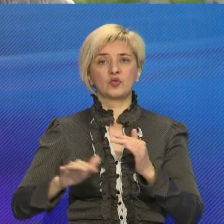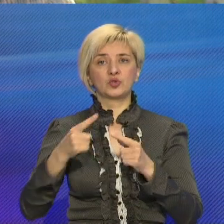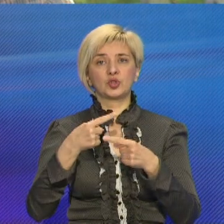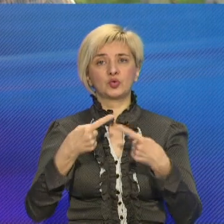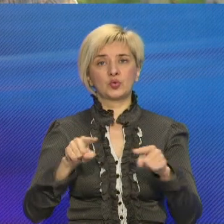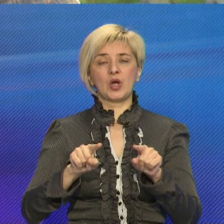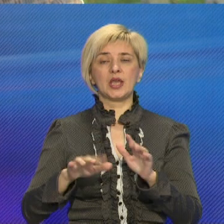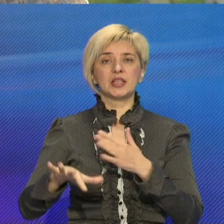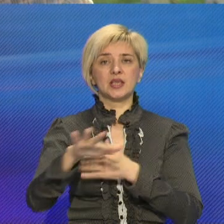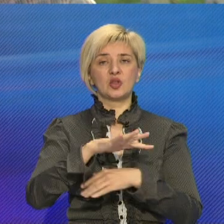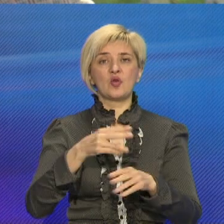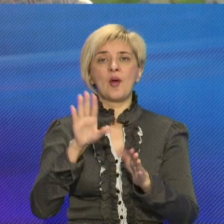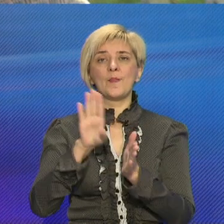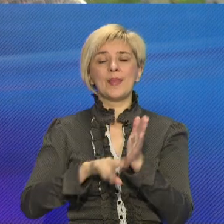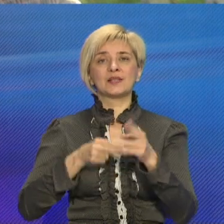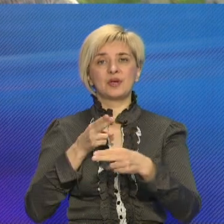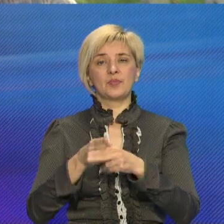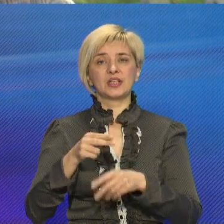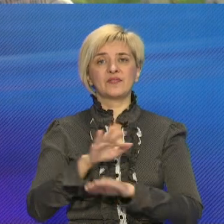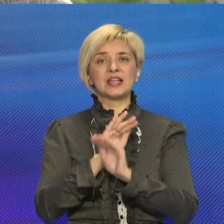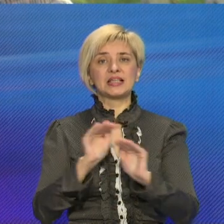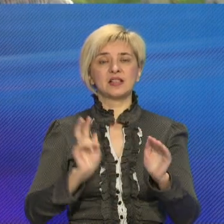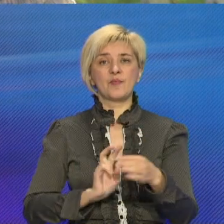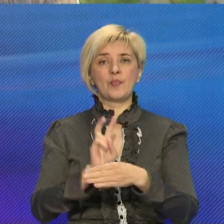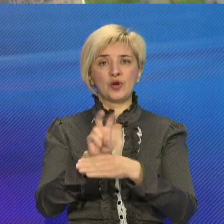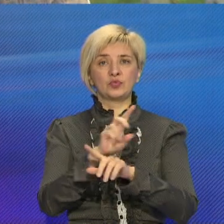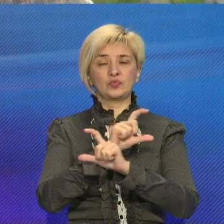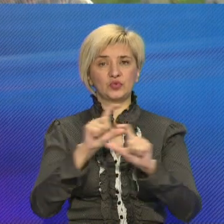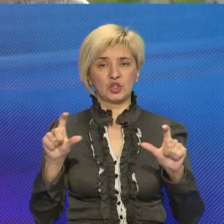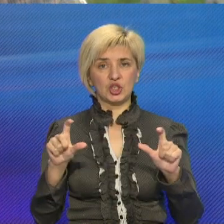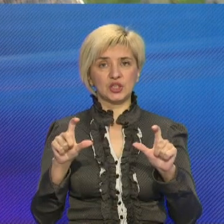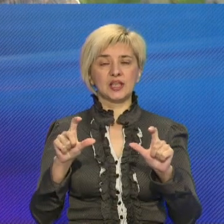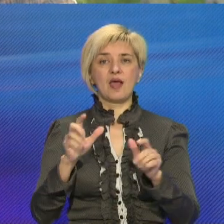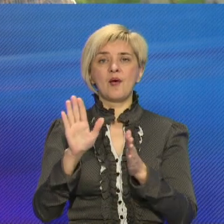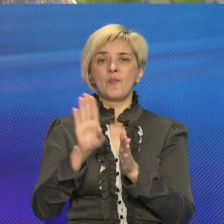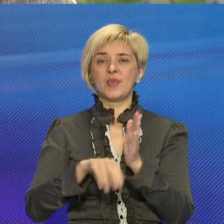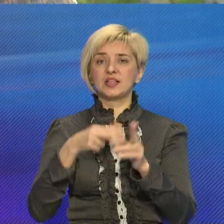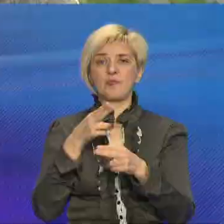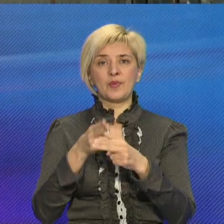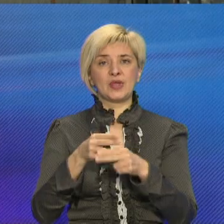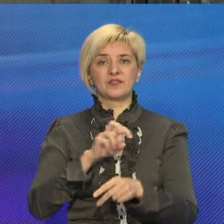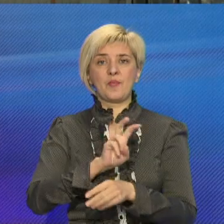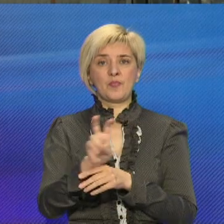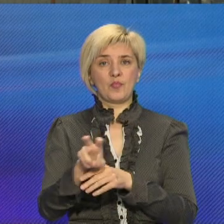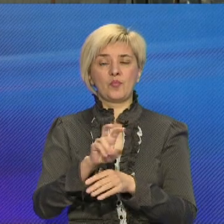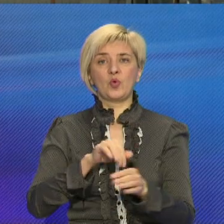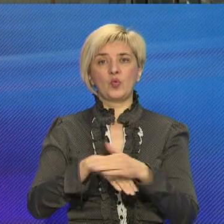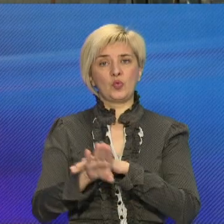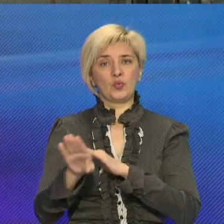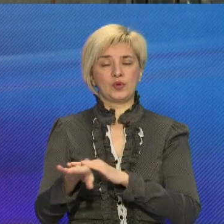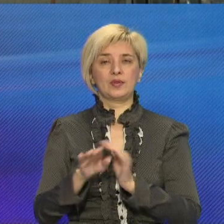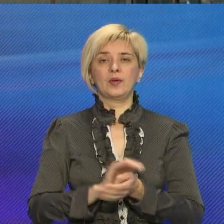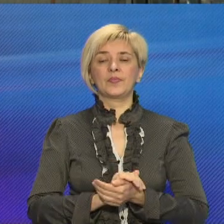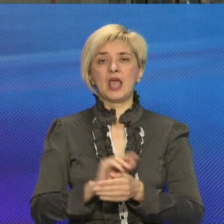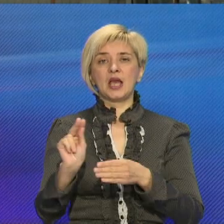территория. Поэтому беспрепятственно учащиеся попадают в учреждение, беспрепятственно покидают учреждение. Рэканструкцыя прадугледжвае